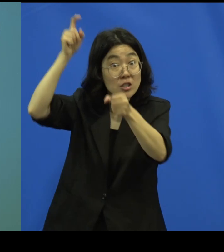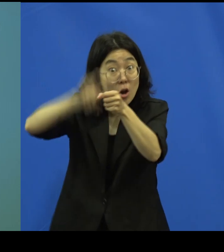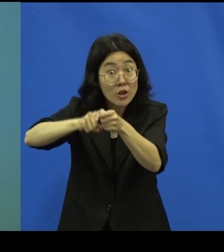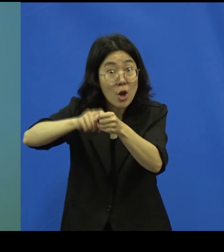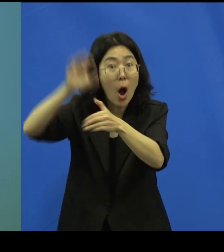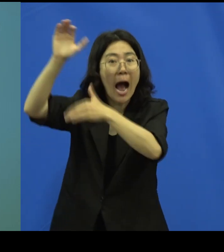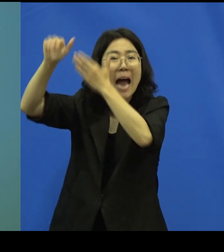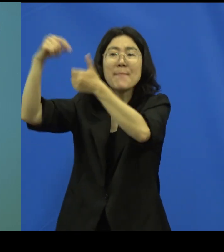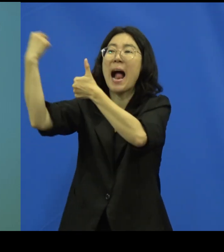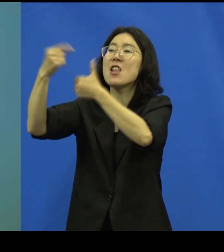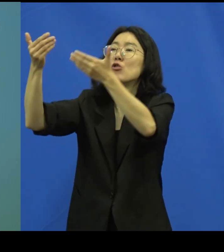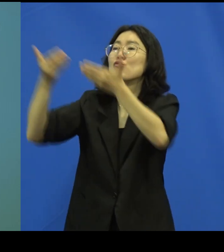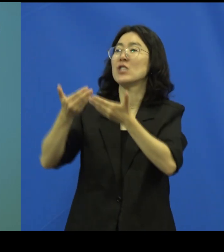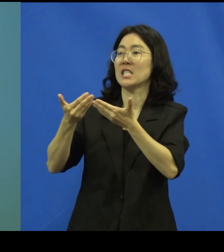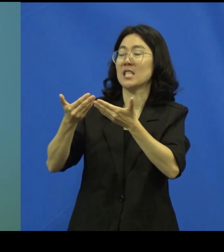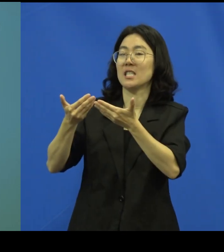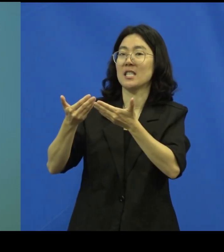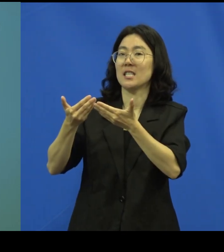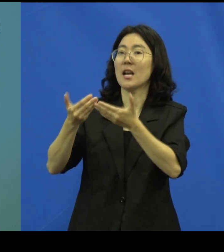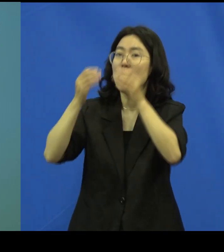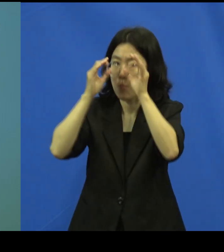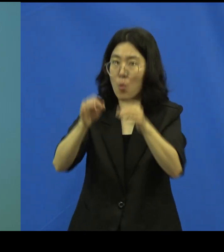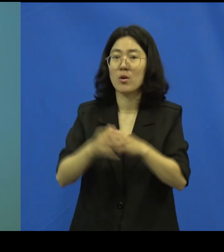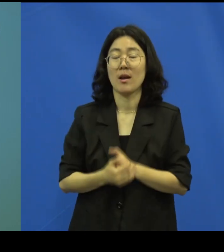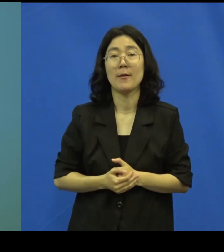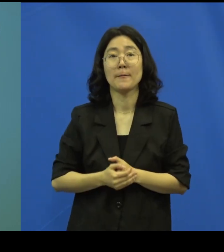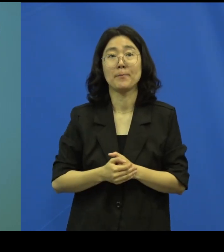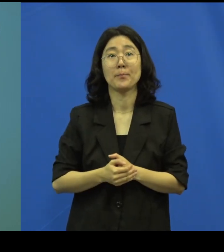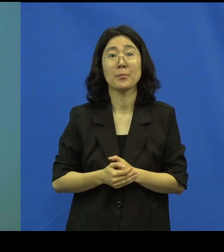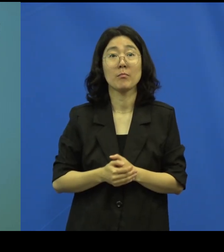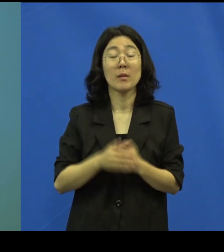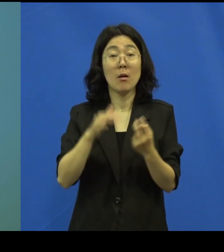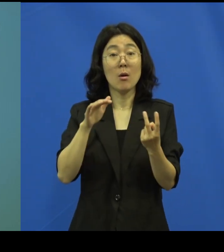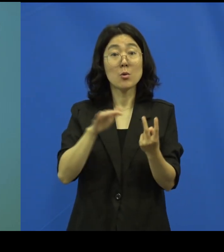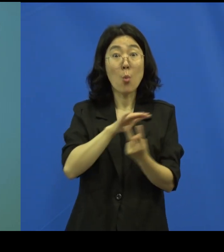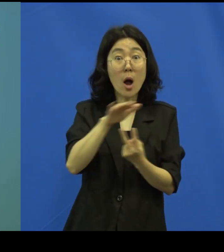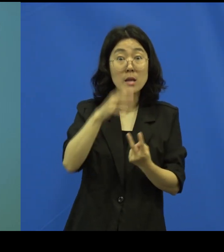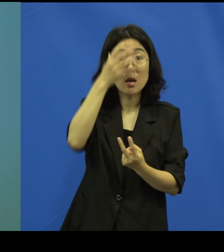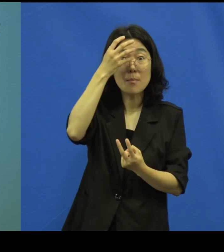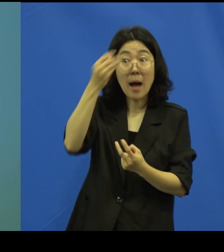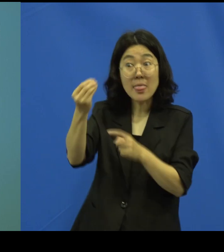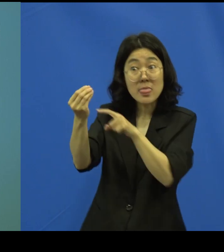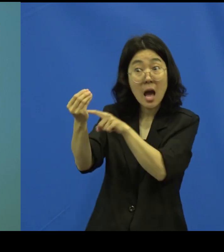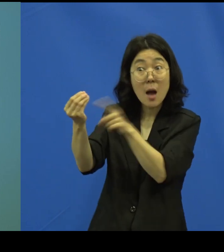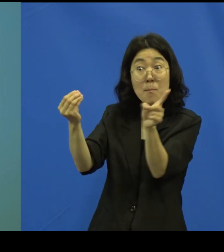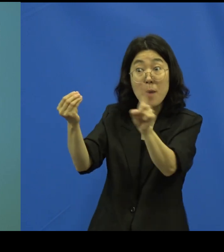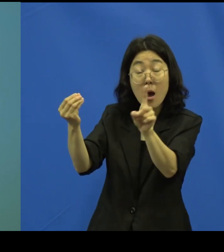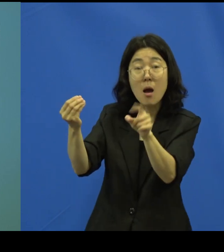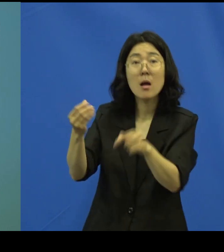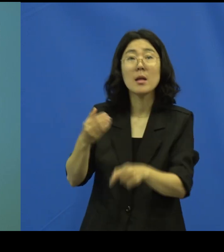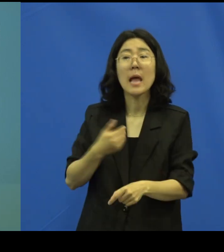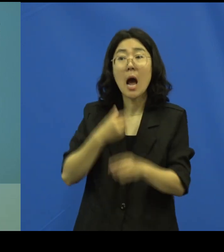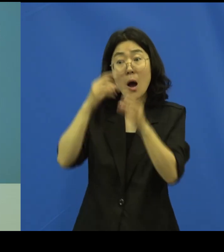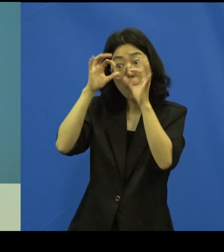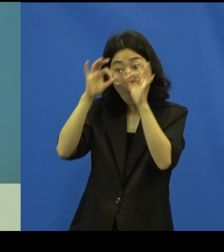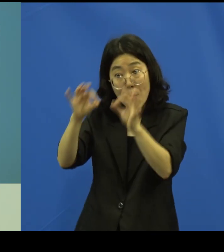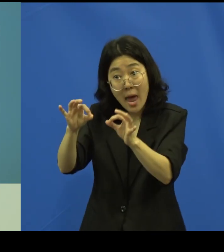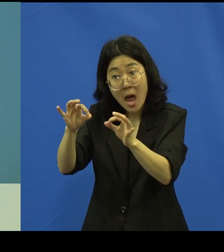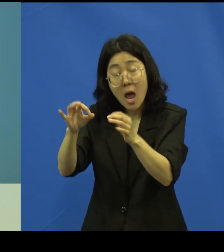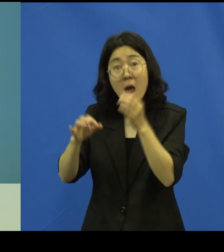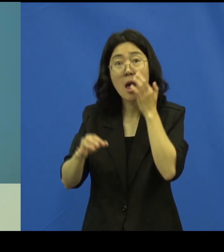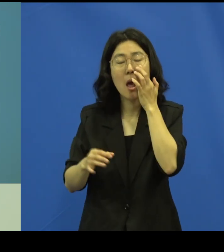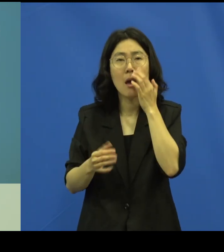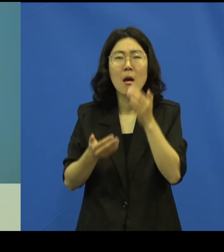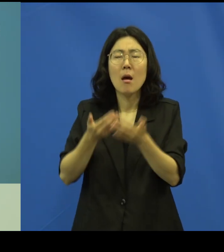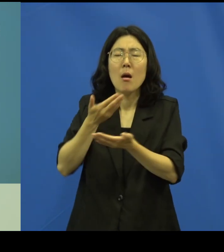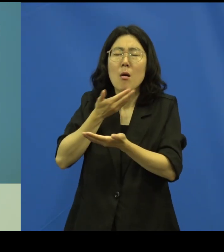이전에 보지 못했던 것을 보여주는 거죠. 요한이 뭘 보았습니까? 1절에 내가 봄에